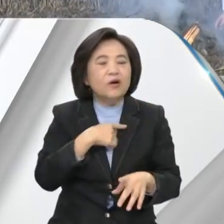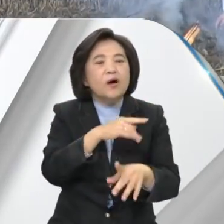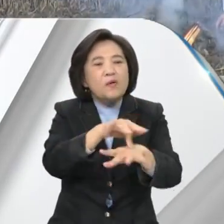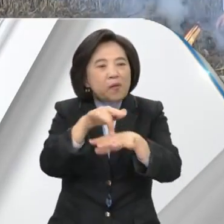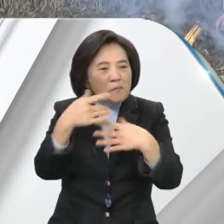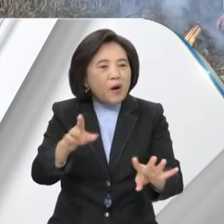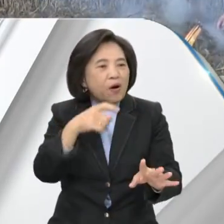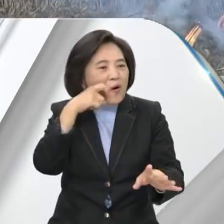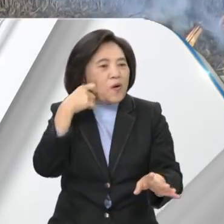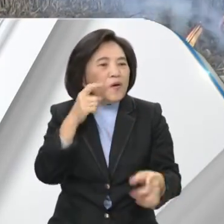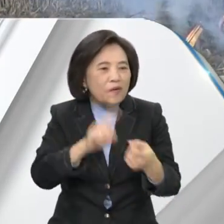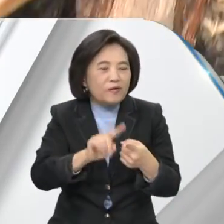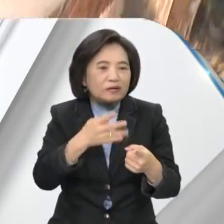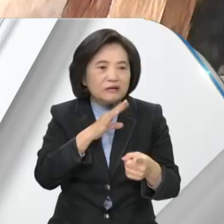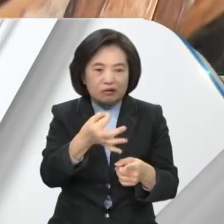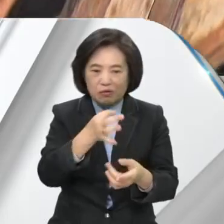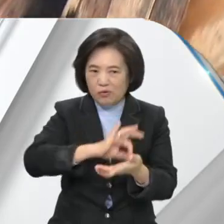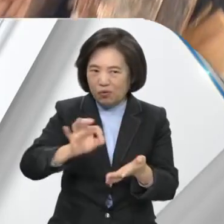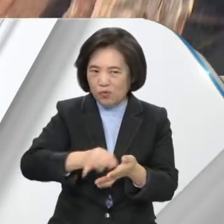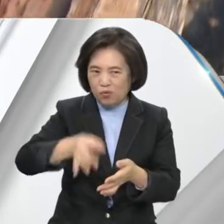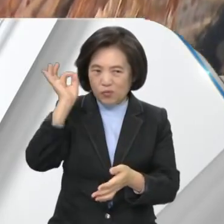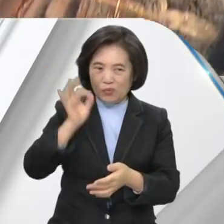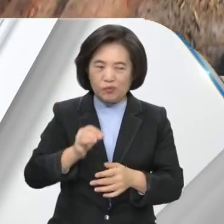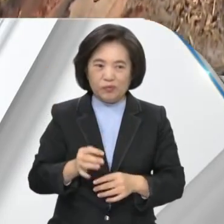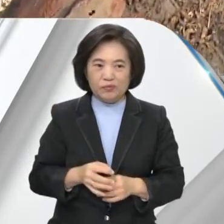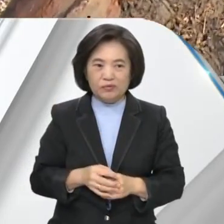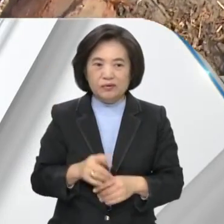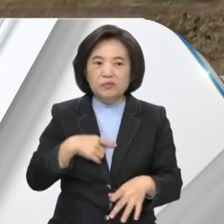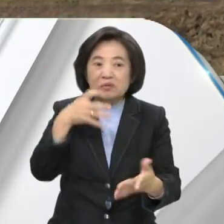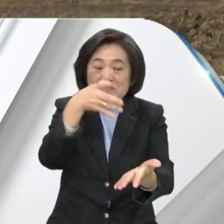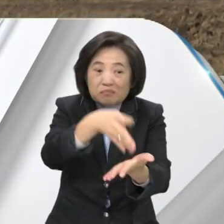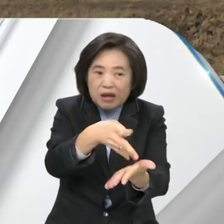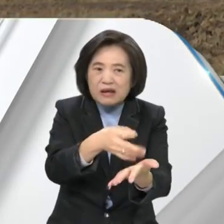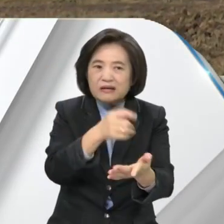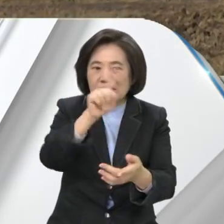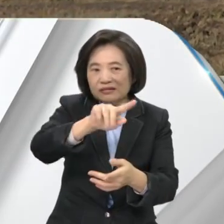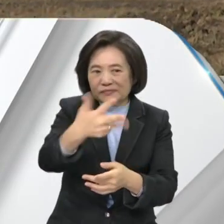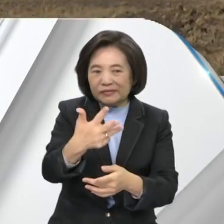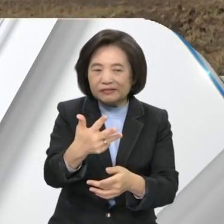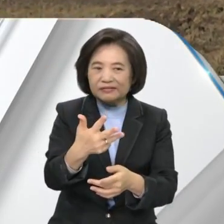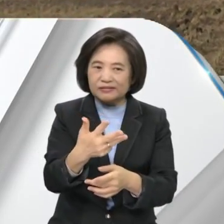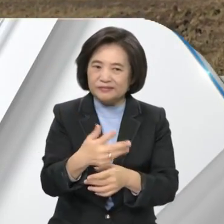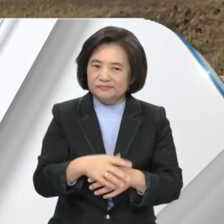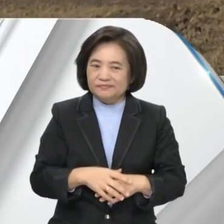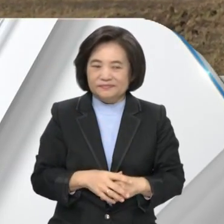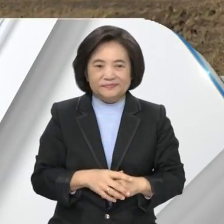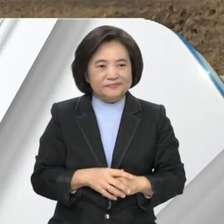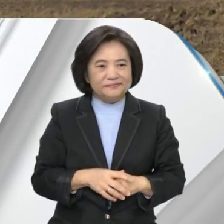当神奇，但是费用偏高。 因为感觉1800，事实上